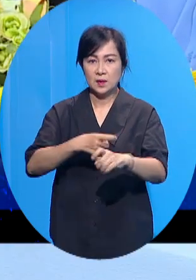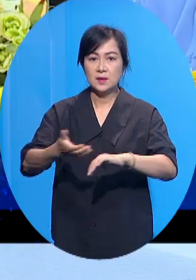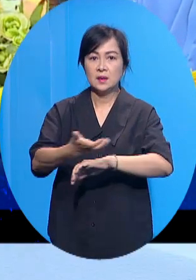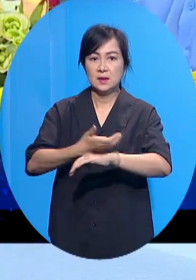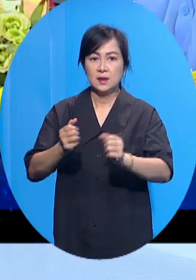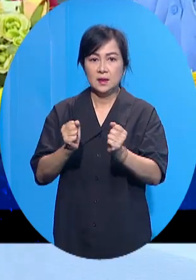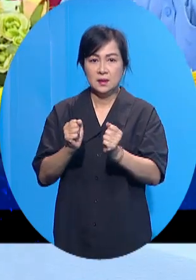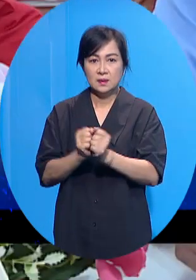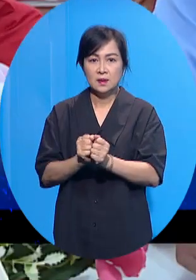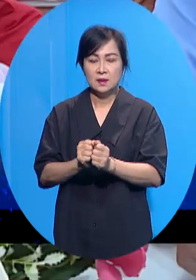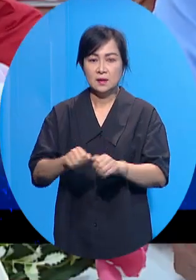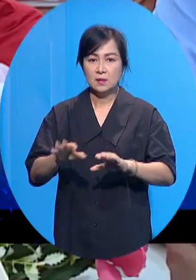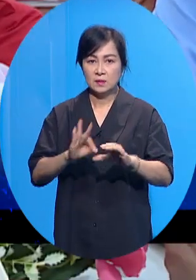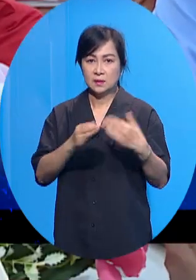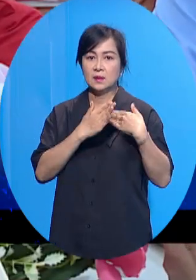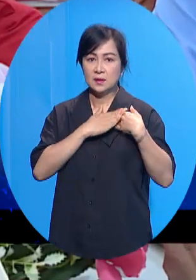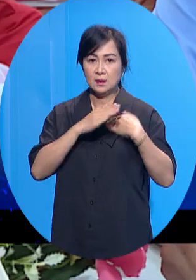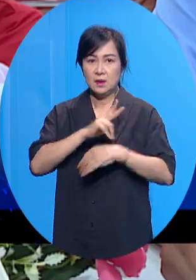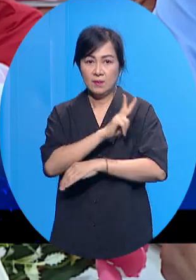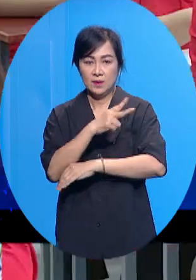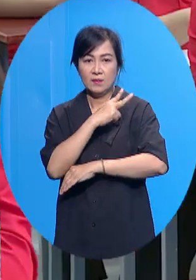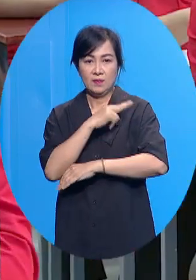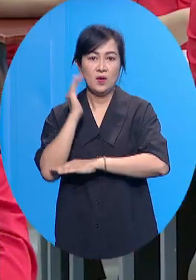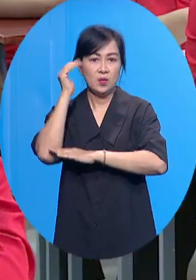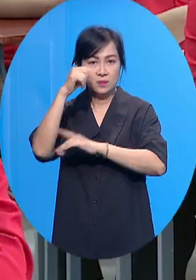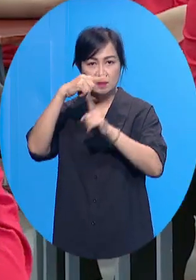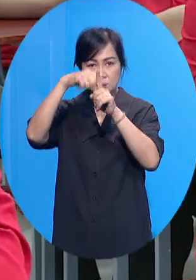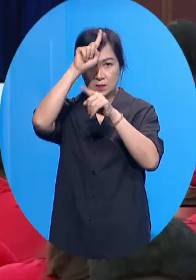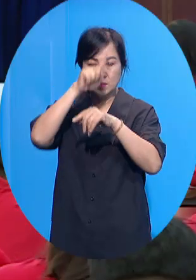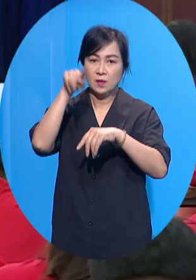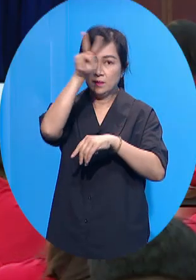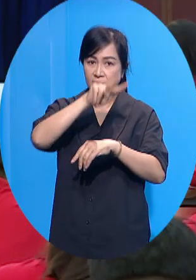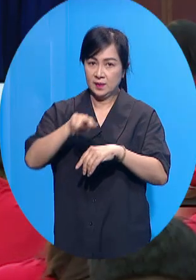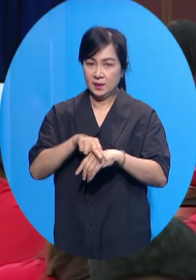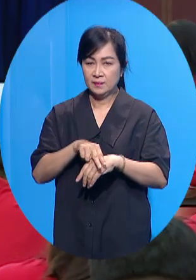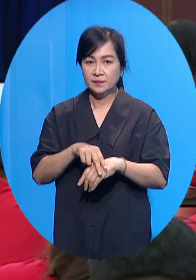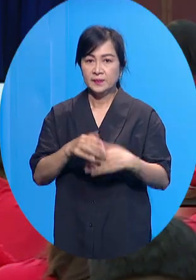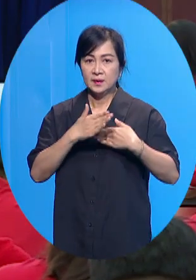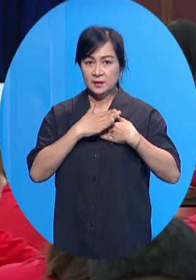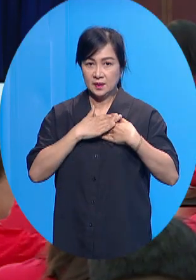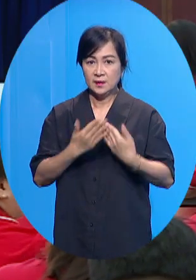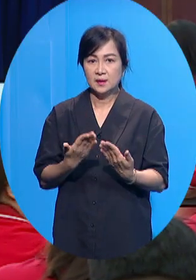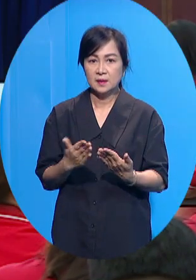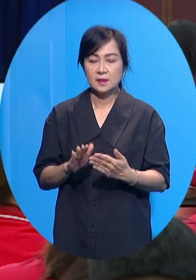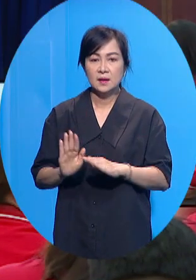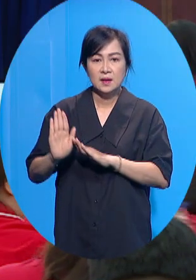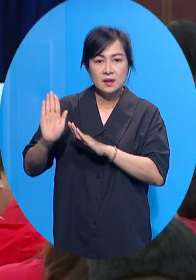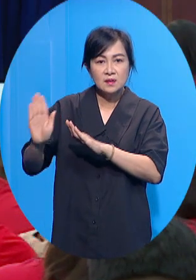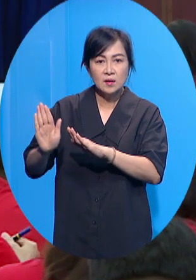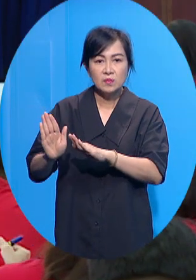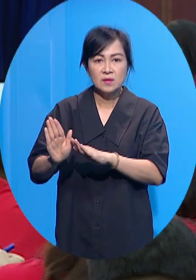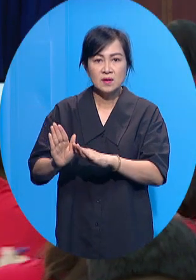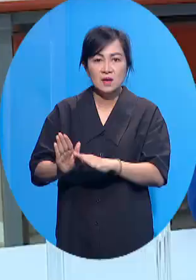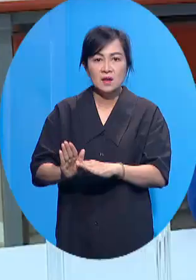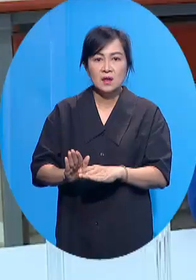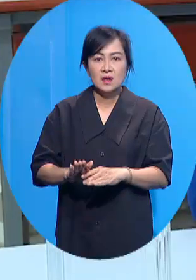quản lý của nhà nước đối với công tác nhân đạo phát huy vai trò nồng cốt của hội chữ tập Đỏ Việt Nam trong công tác nhân đạo hi nay phòng chống